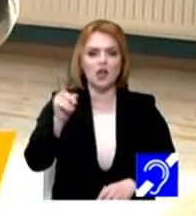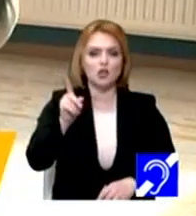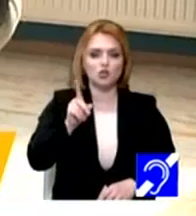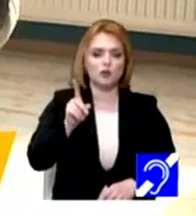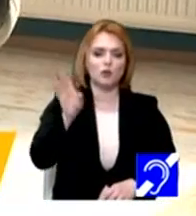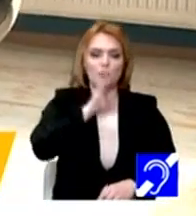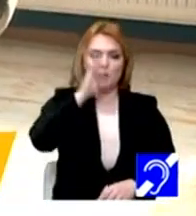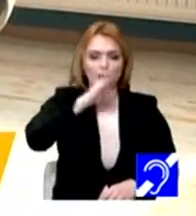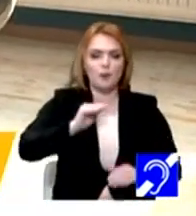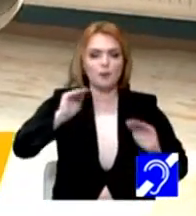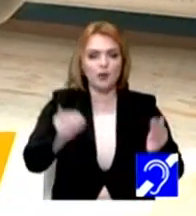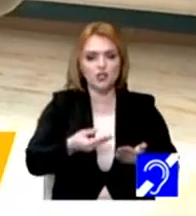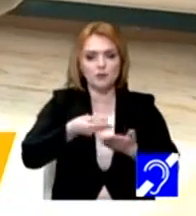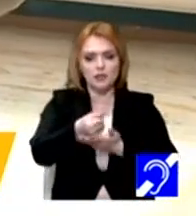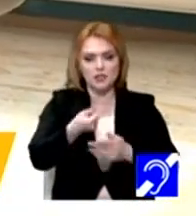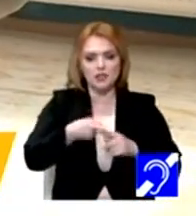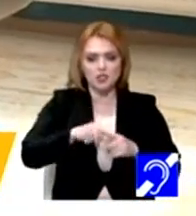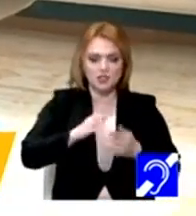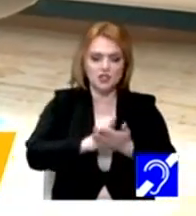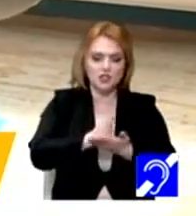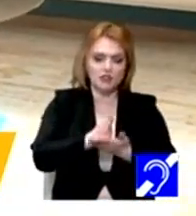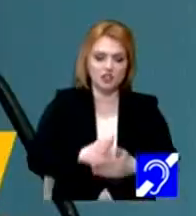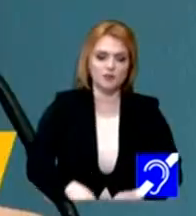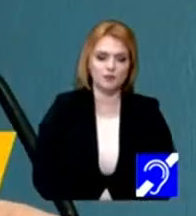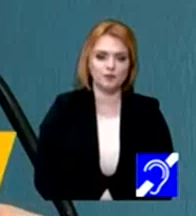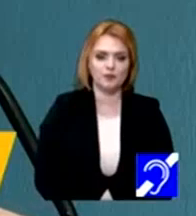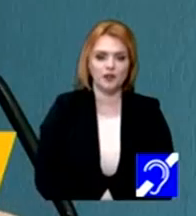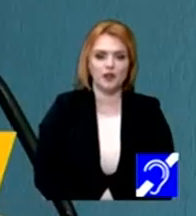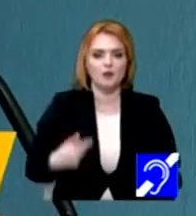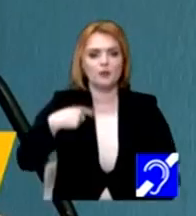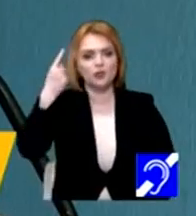mai puțin pentru serviciile de care vor beneficia copiii. Ne